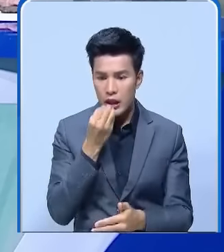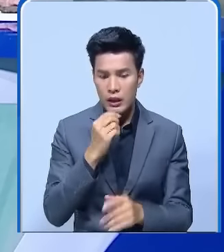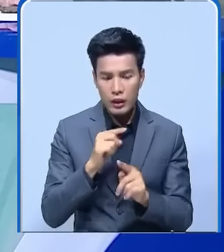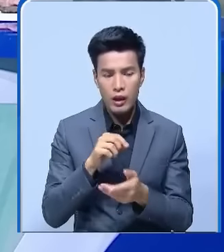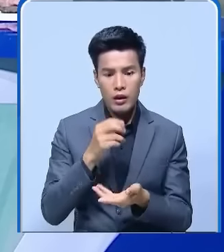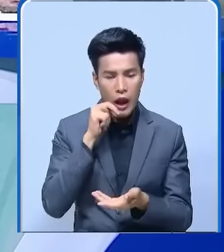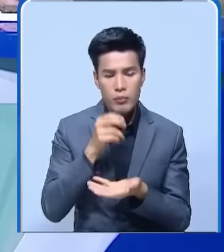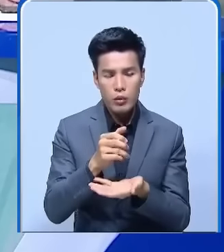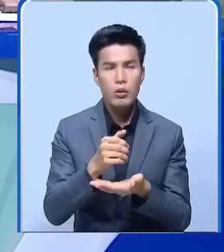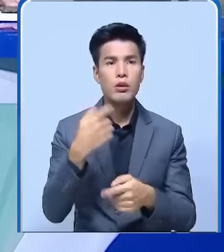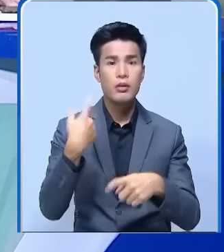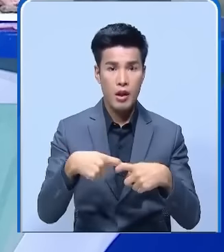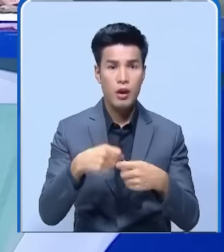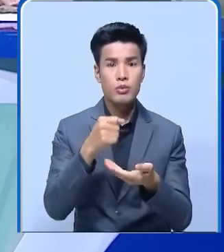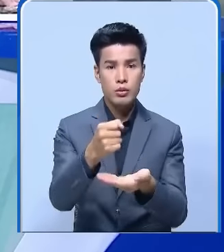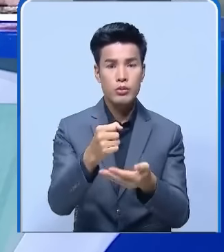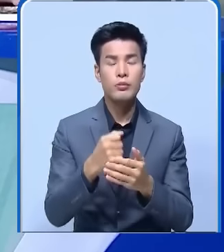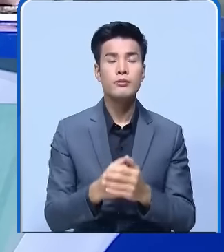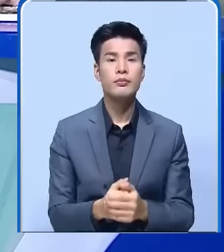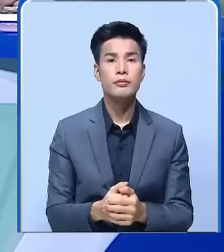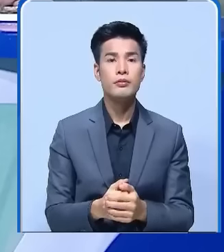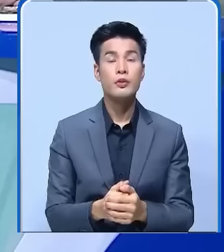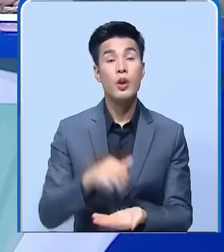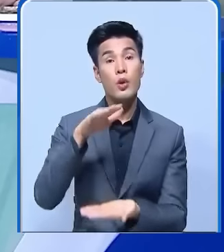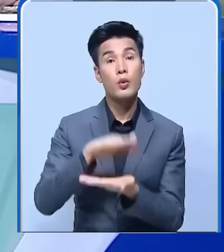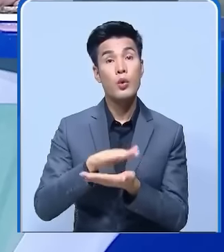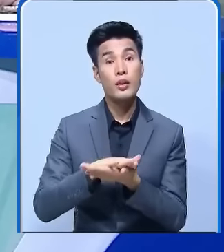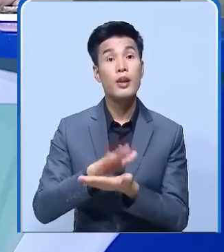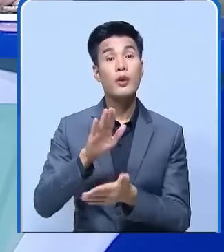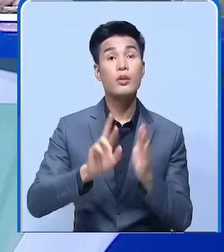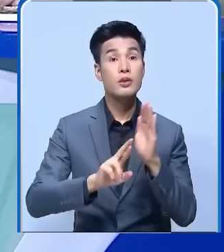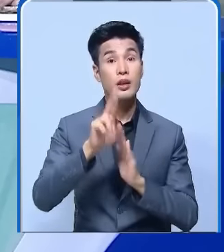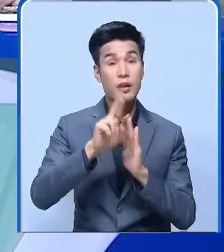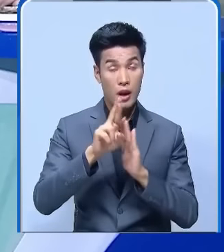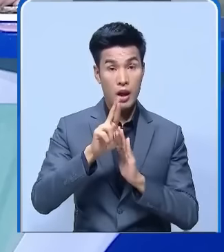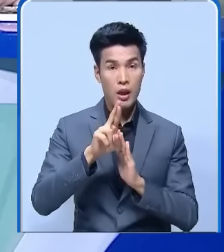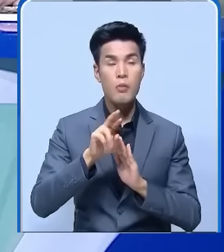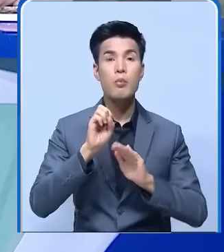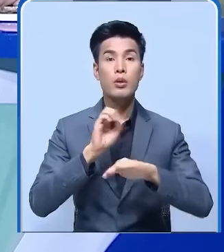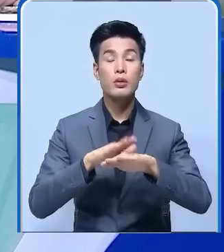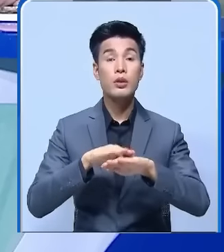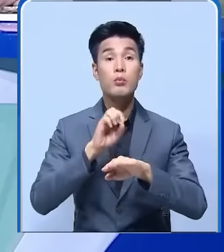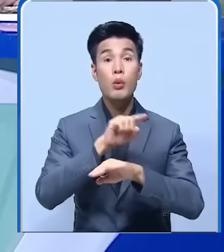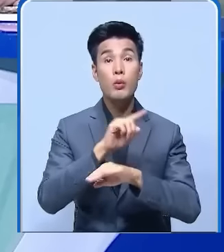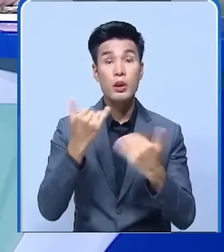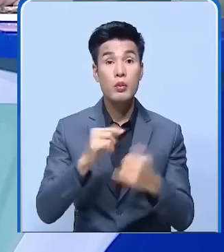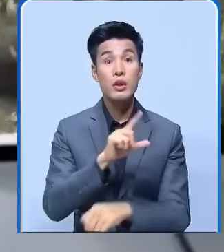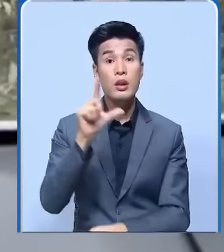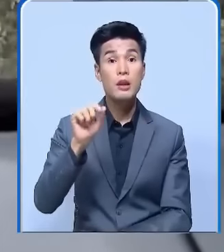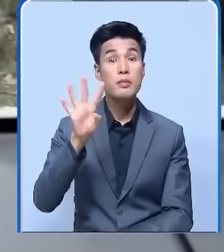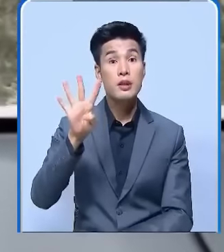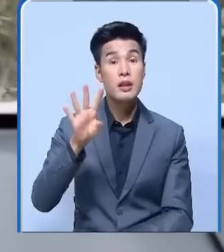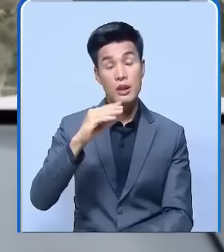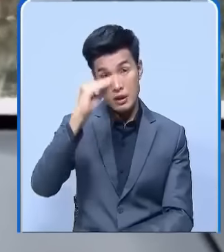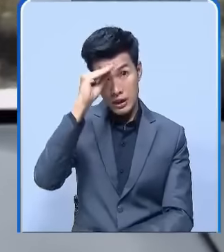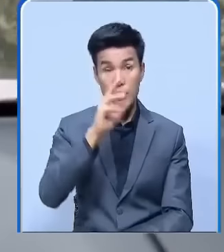ลำบากลำบนหน่อย ค่ะมีประกาศจากทางโรงเรียนเวียงป่าเป้าวิทยาคมนะคะจริงๆแล้ววันนี้วันที่24น้องๆเนี่ยม.ต้น